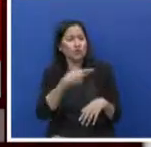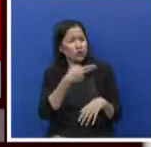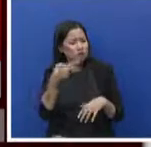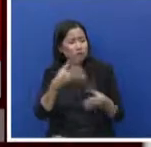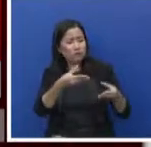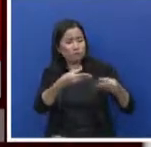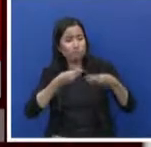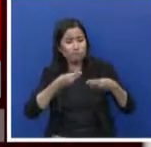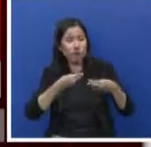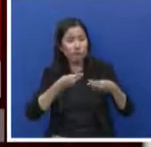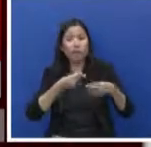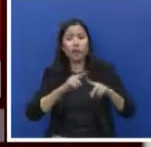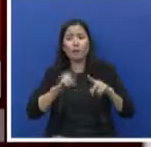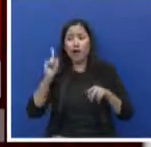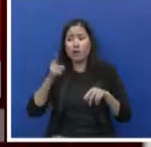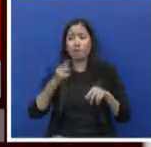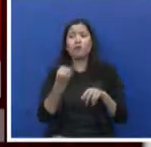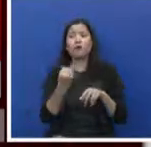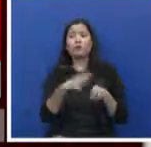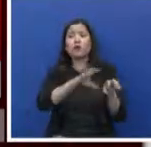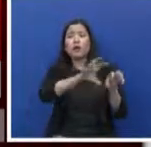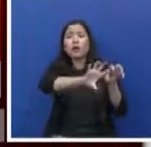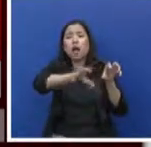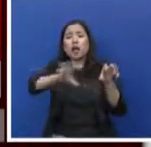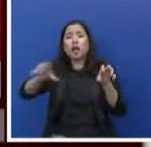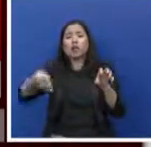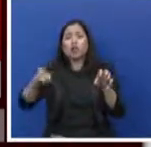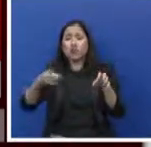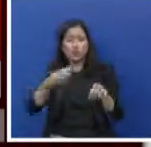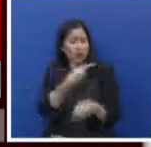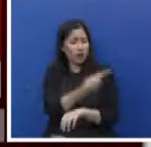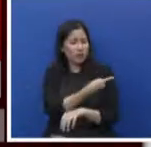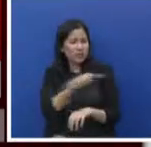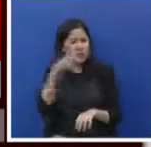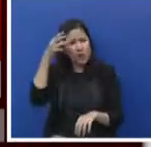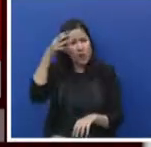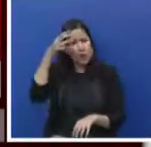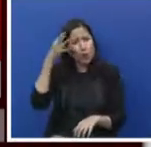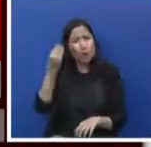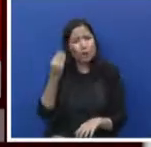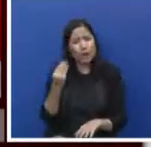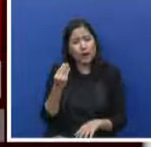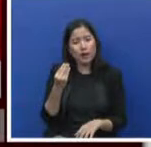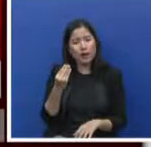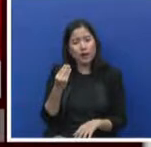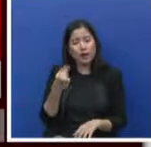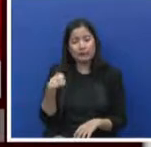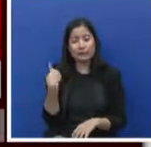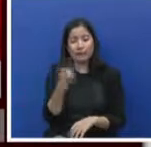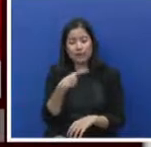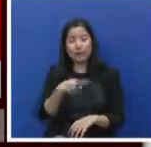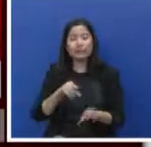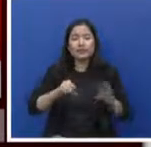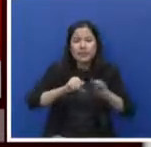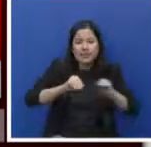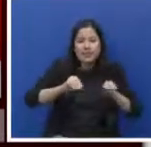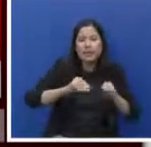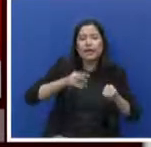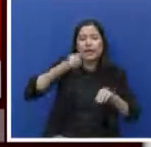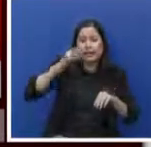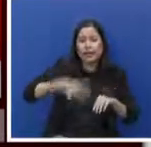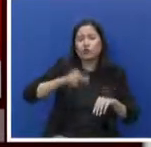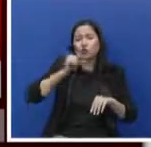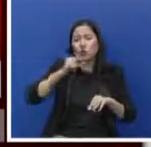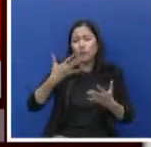Ada negara-negara yang sampai sekarang belum tahu mereka kapan akan dapat vaksinnya. Jadi memang kita harus kerja keras bersama lah Mbak untuk